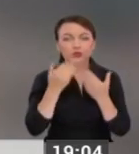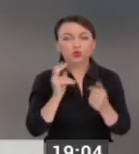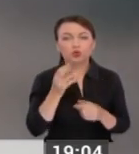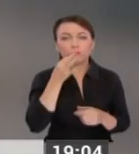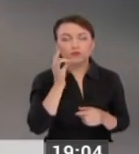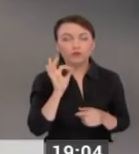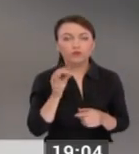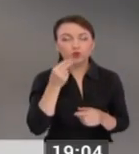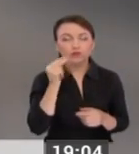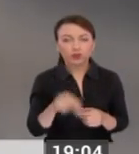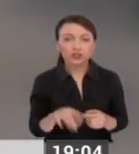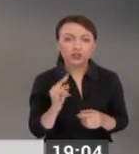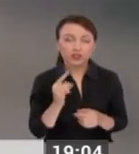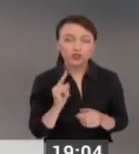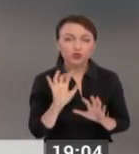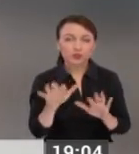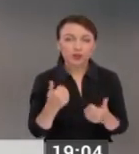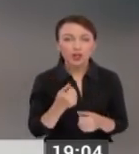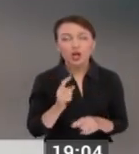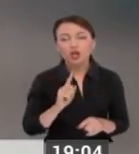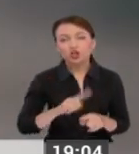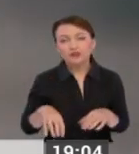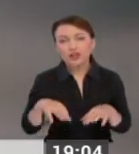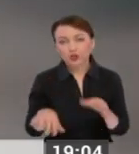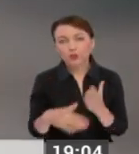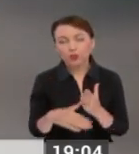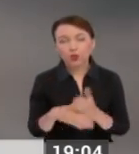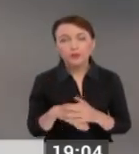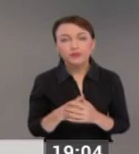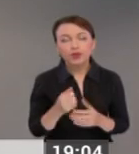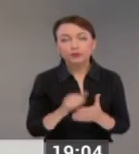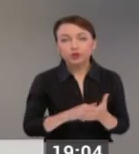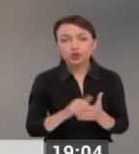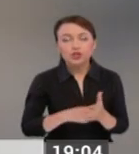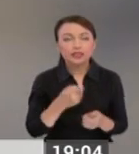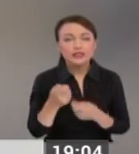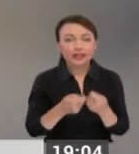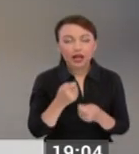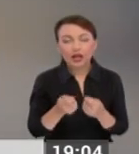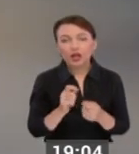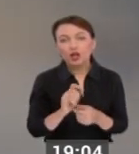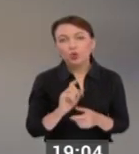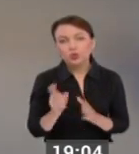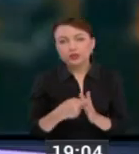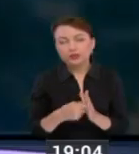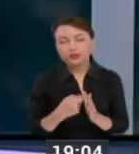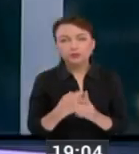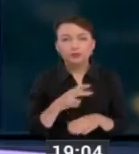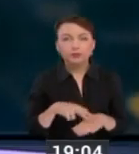не обійшлося, дитину забрала швидка допомога. Деталі та причини ДТП встановлює патрульна поліція.